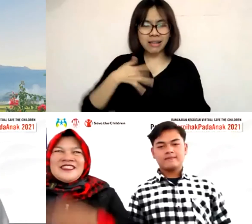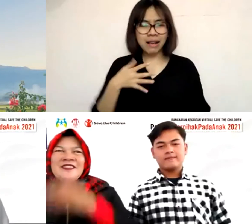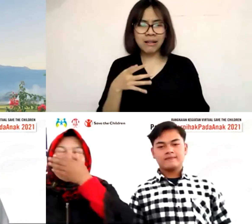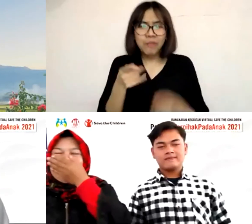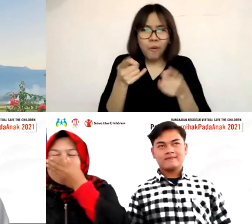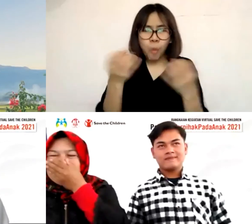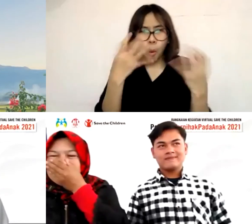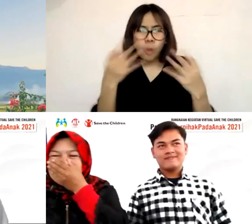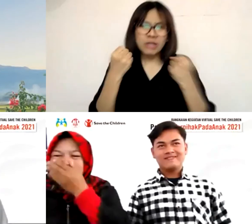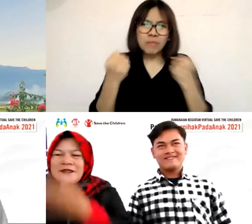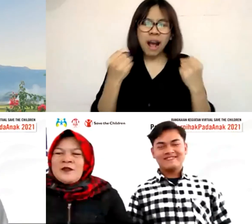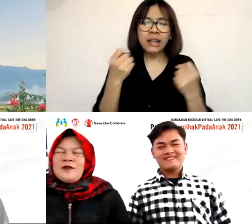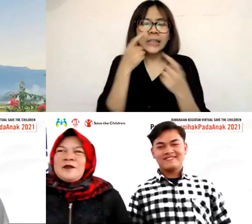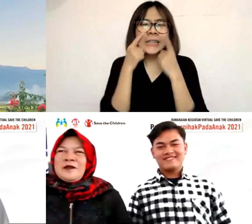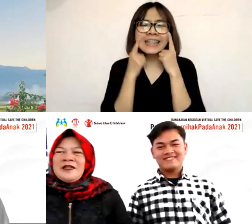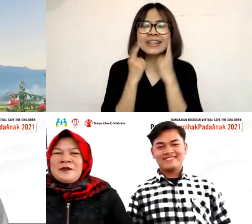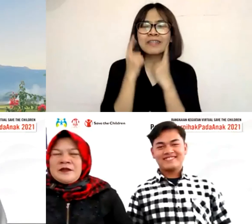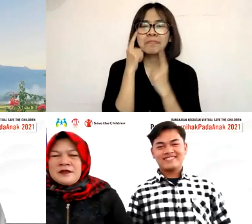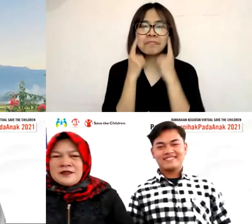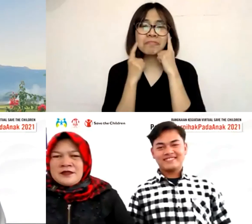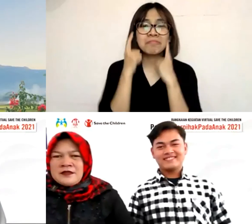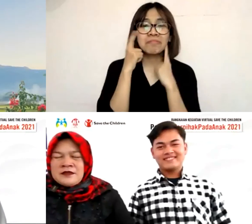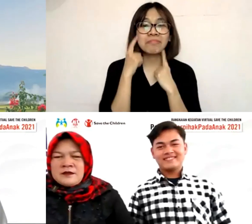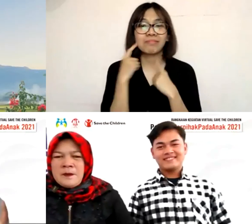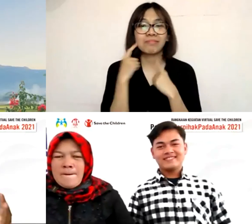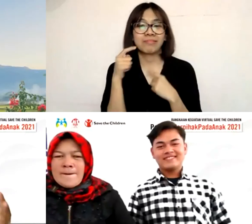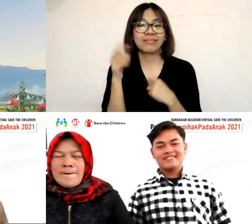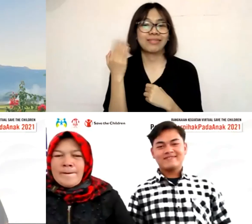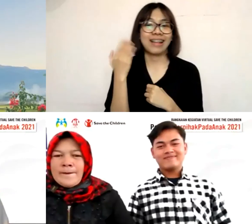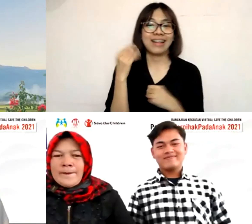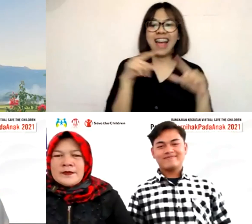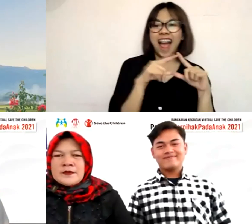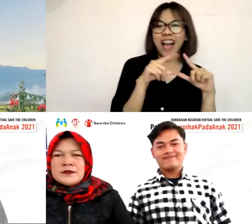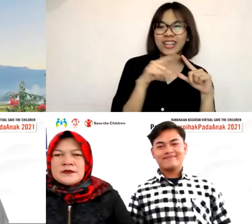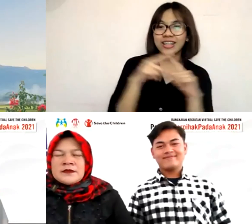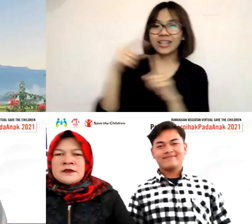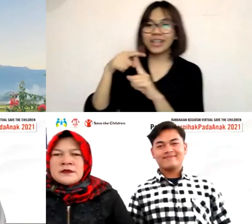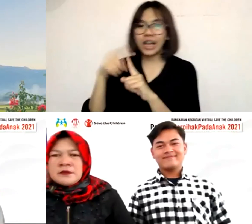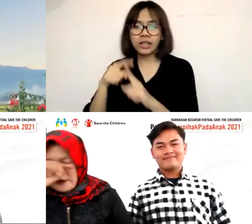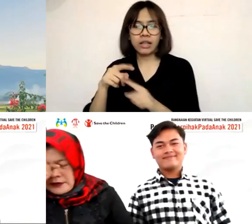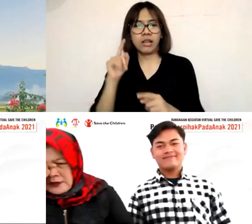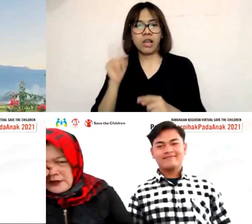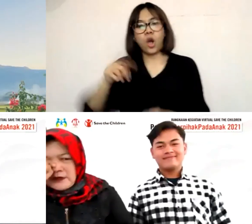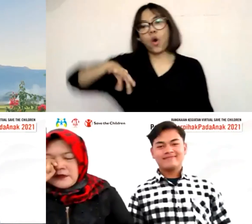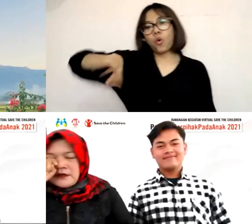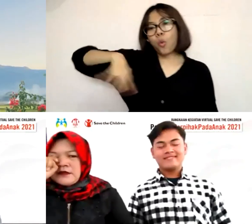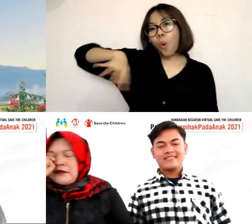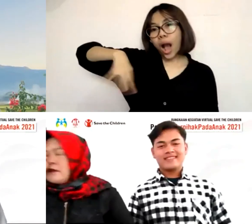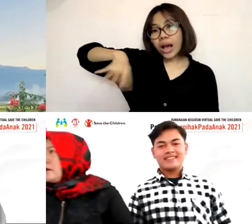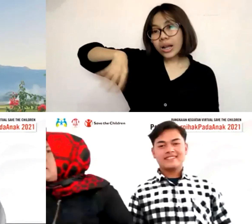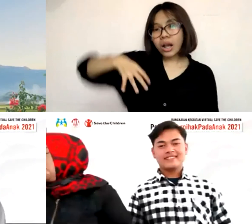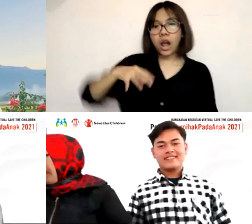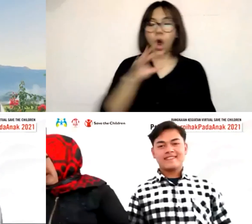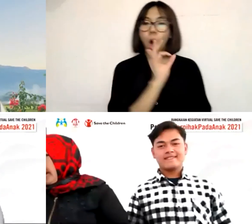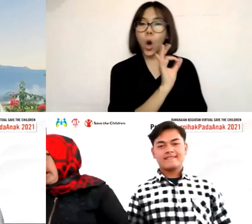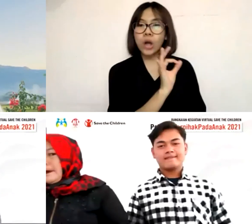semangat perjuangan dari Aji, Tasya, dan juga tentunya keluarga, orang tua yang selama ini selalu